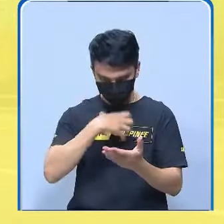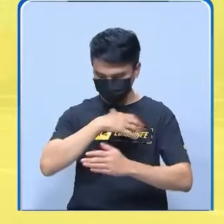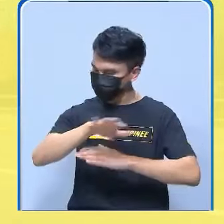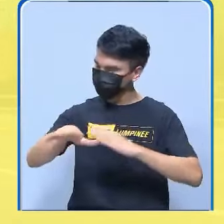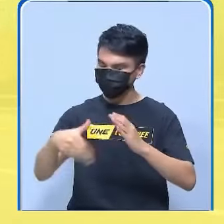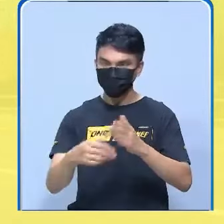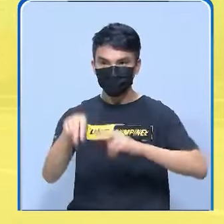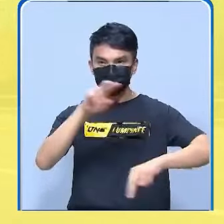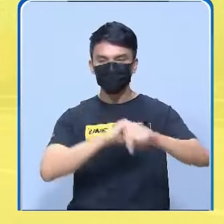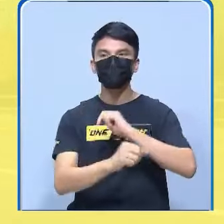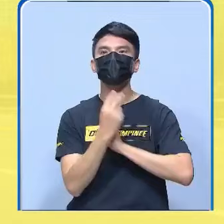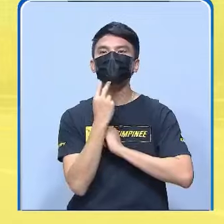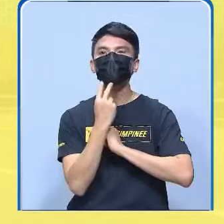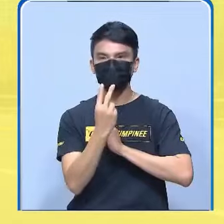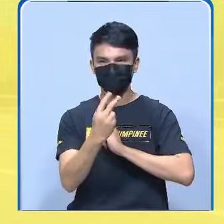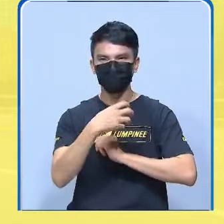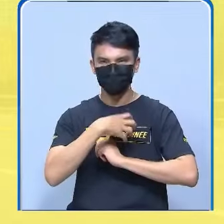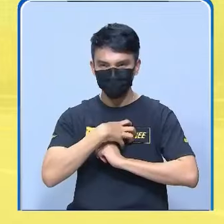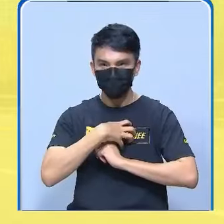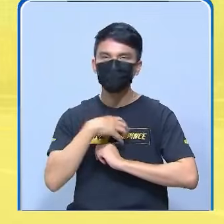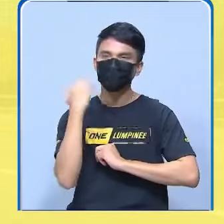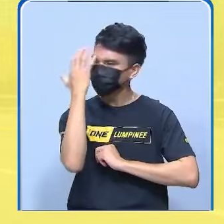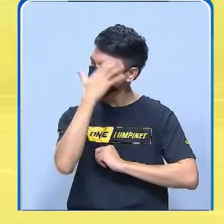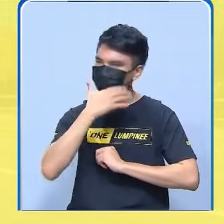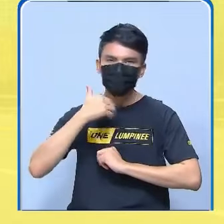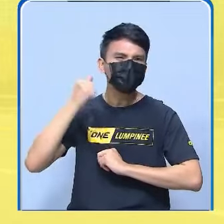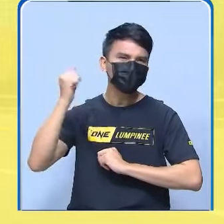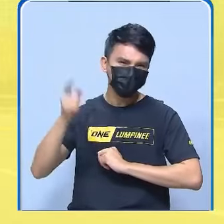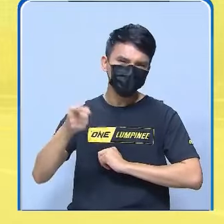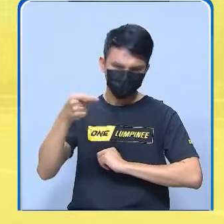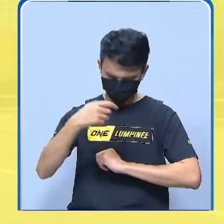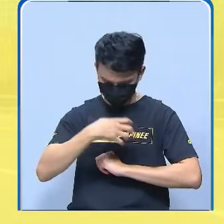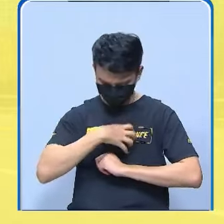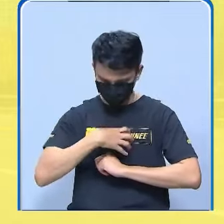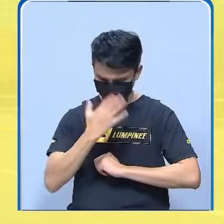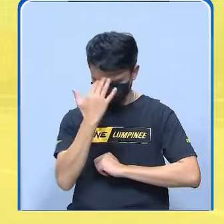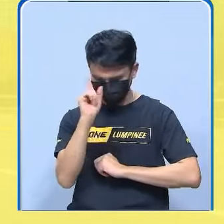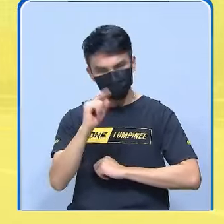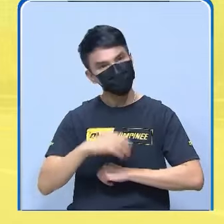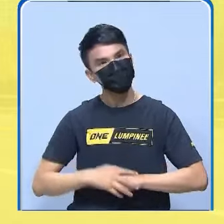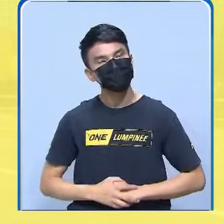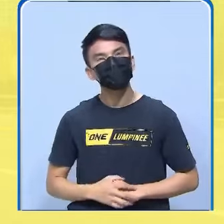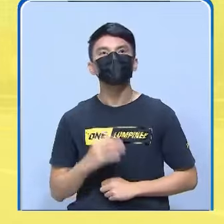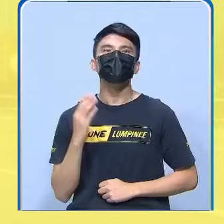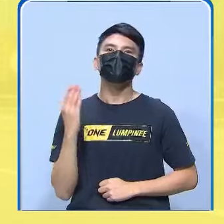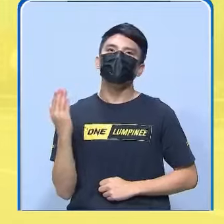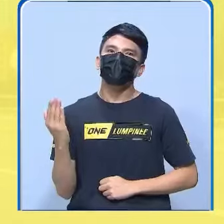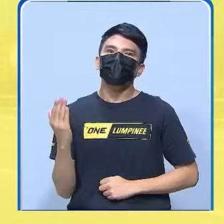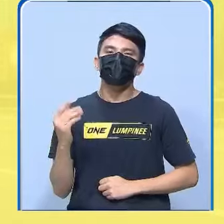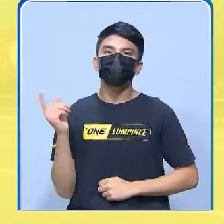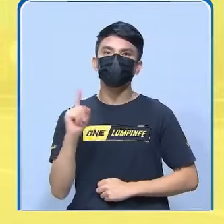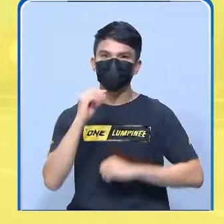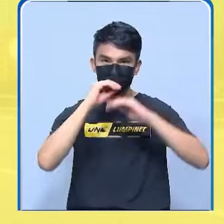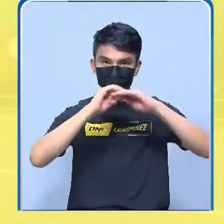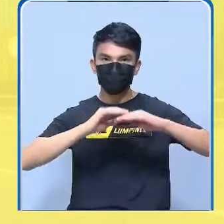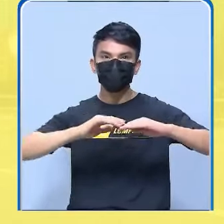ข้องมาดูแลความสะอาดอยากให้สวยเหมือนเดิมอ่ะหาดพัทยาครับ ที่มันน่าตกใจเพราะว่าจุดที่พบเนี่ยเขาบอกว่ามันเป็นจุดที่เขาเรียกว่าเป็น